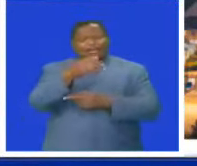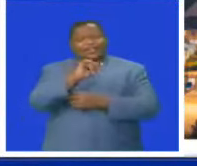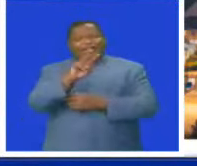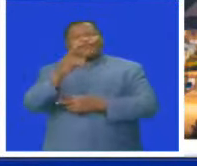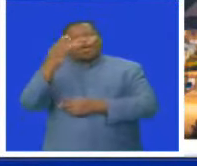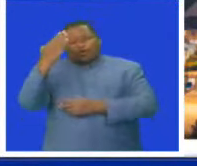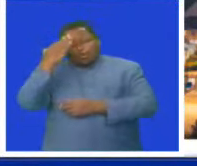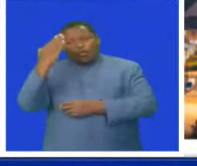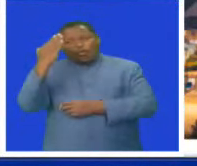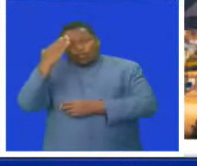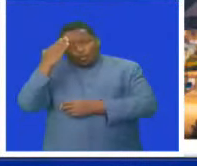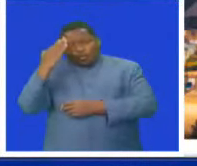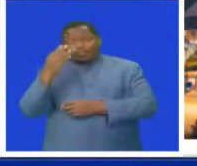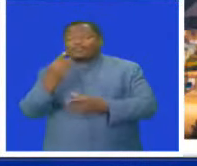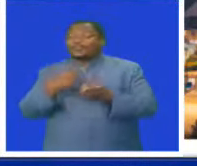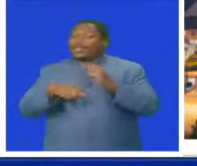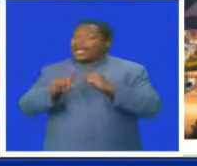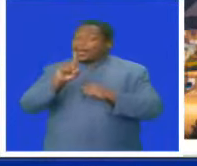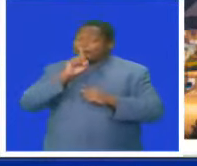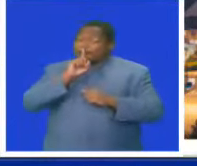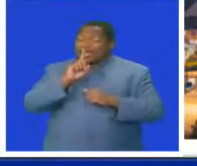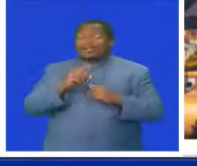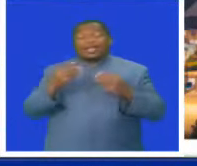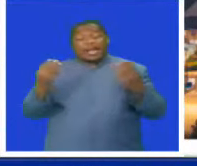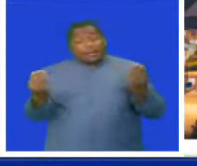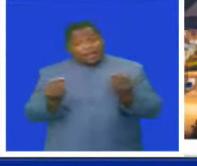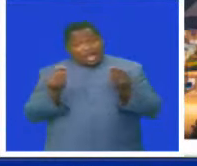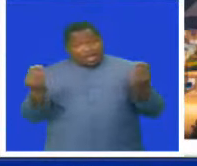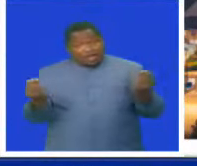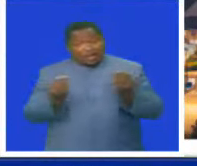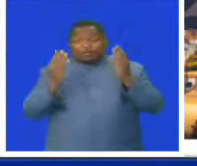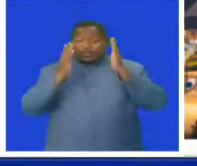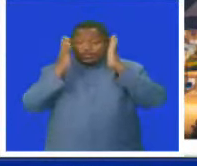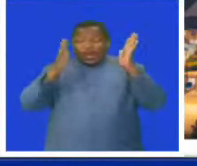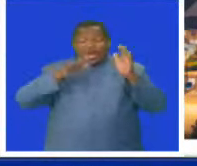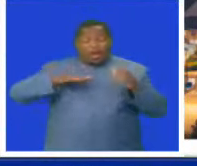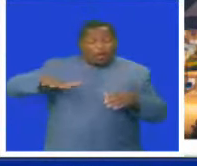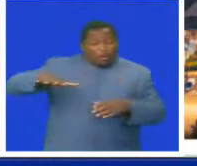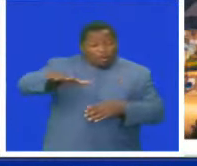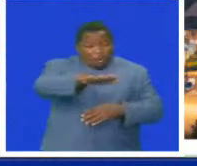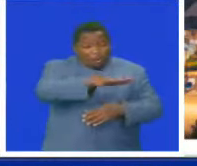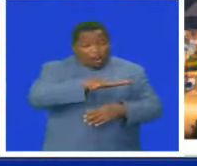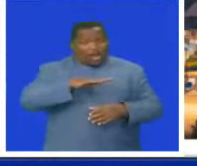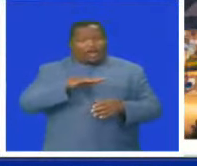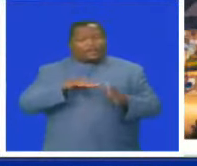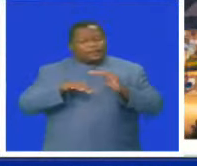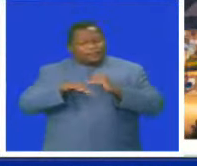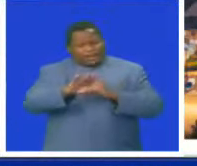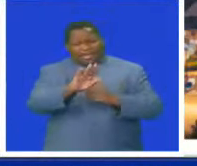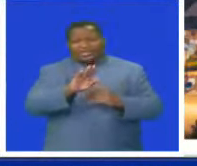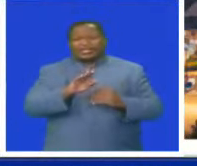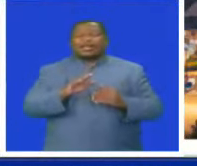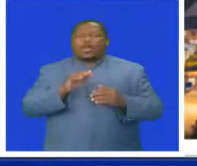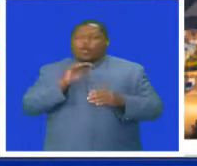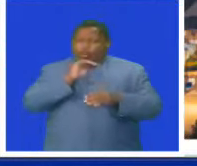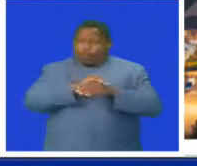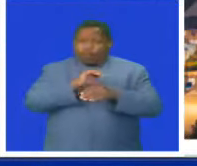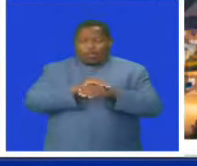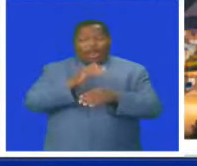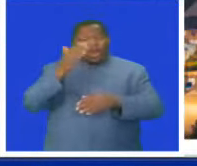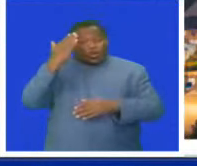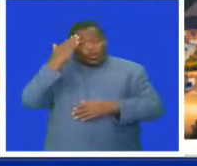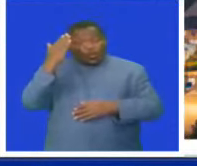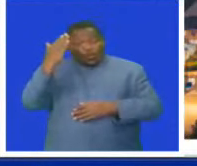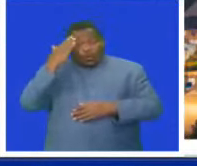sive sonke samaSwati sebe sesathi sibe sesatike simo saso sengadi. Induna ke beyikhuluma